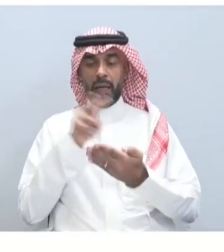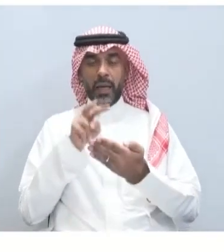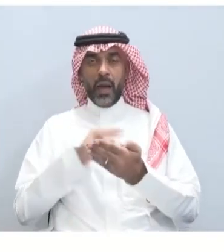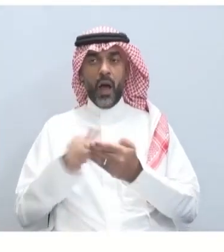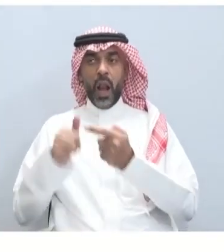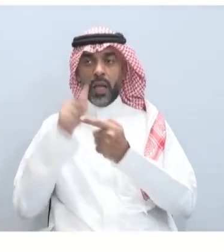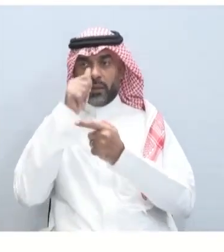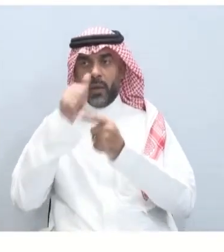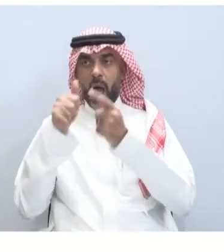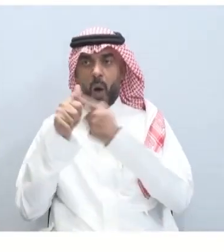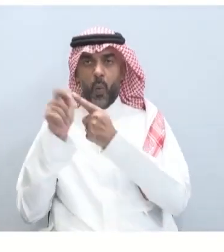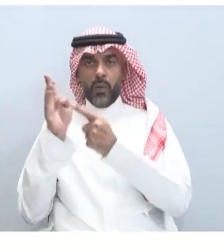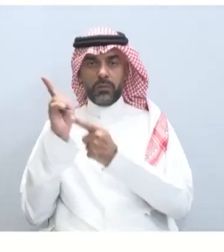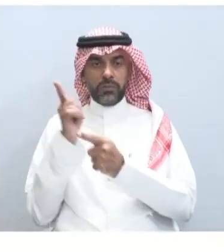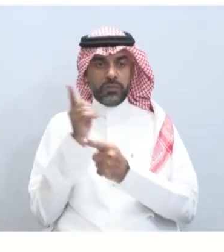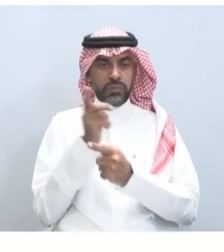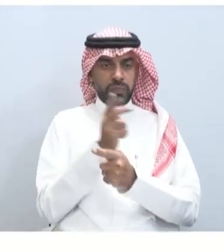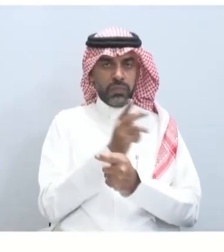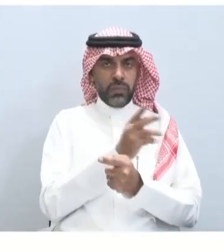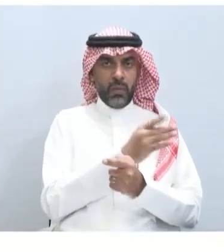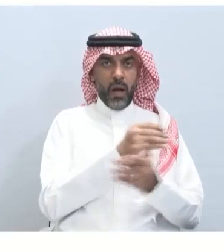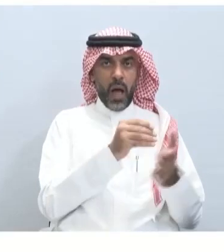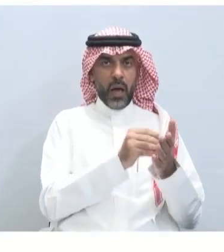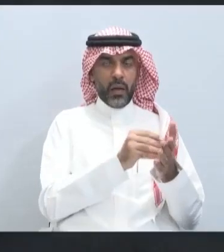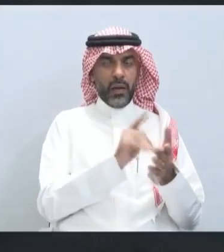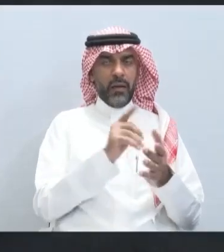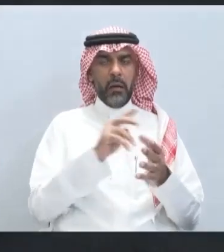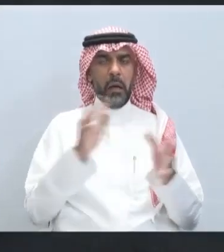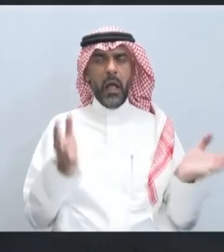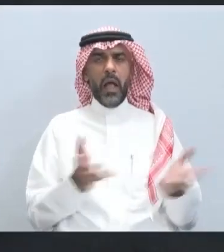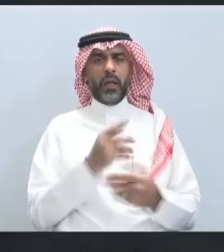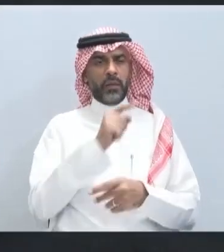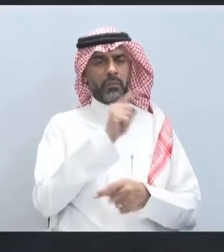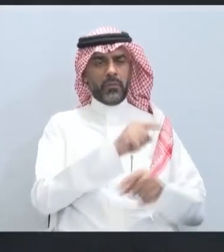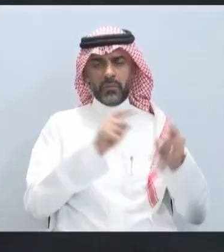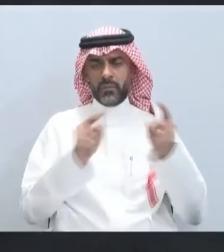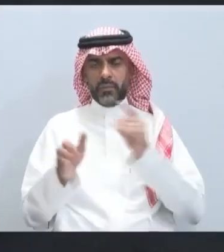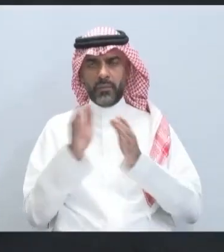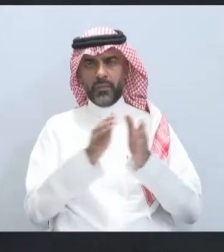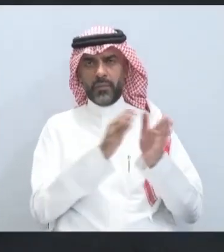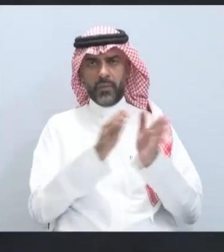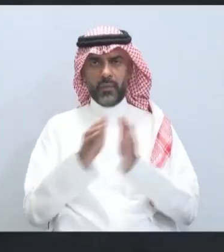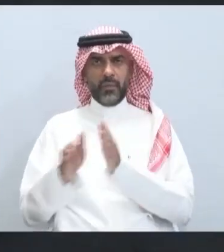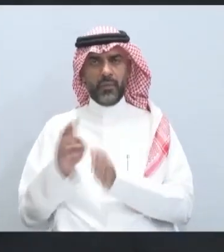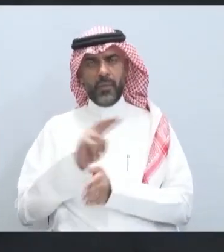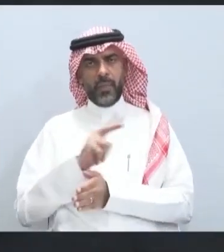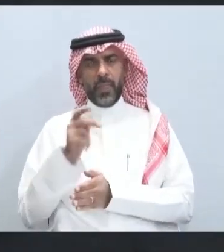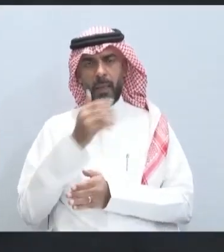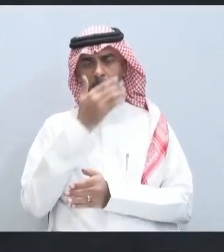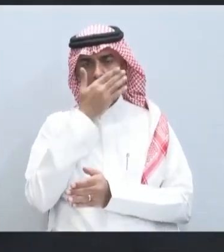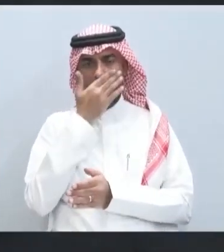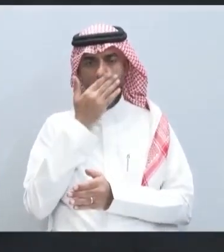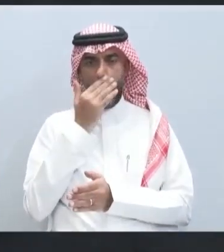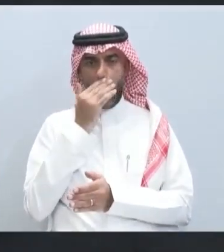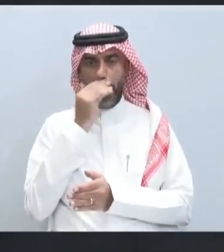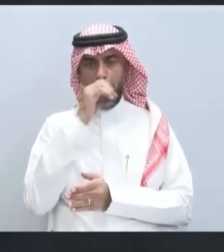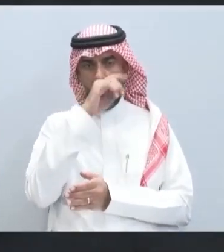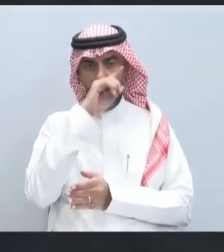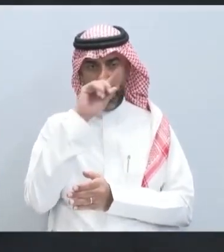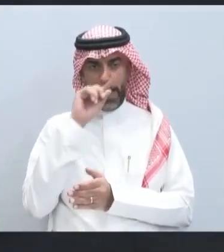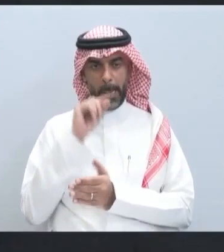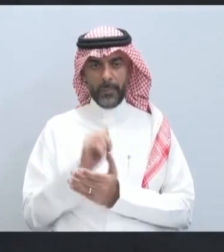انها تستعمل عندما ماذا يعني هذه الاوعيه ان غالبا لا تستطيع ان تقوم بقراءته من اولها لاخره بينما